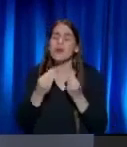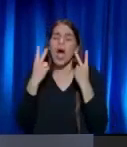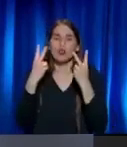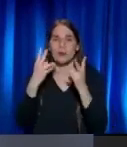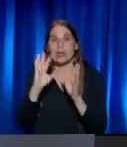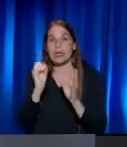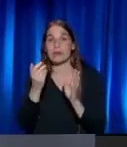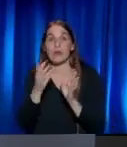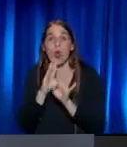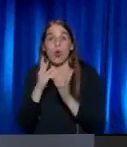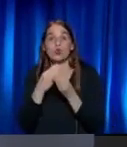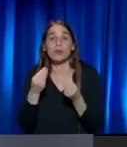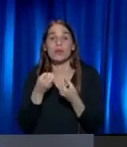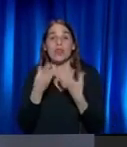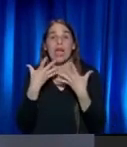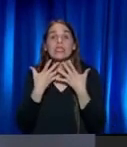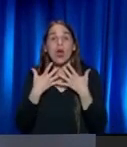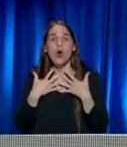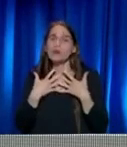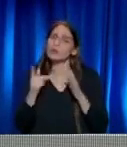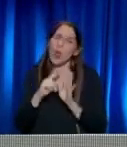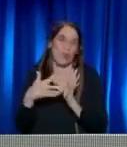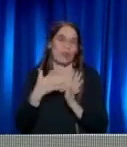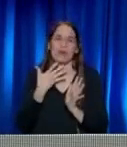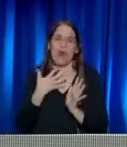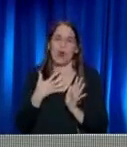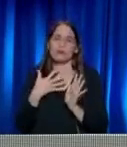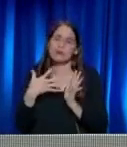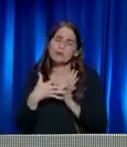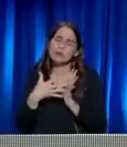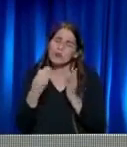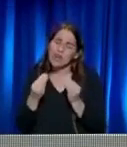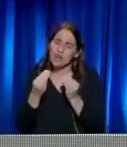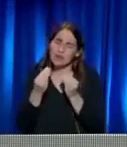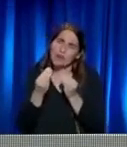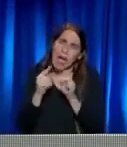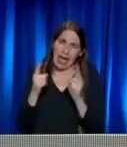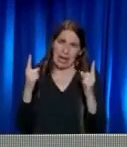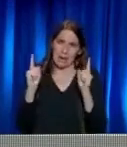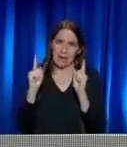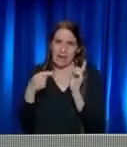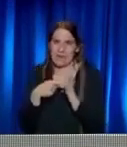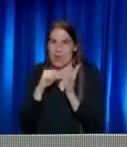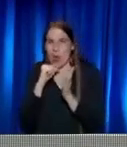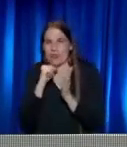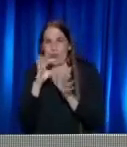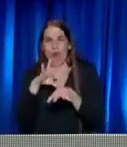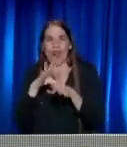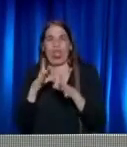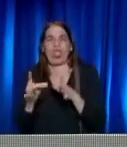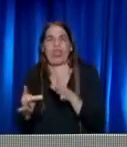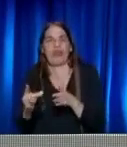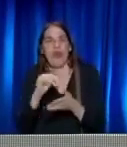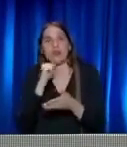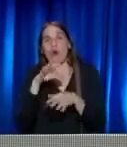חשד לדלקת גרון, אז לא נבדוק כרגע גרון, נבדוק רק דברים שהם ממש הכרחים. בעיקר כדי לצמצם את הסיכון, גם שהרופא ידבק. אנחנו לא רוצים שהרופאים